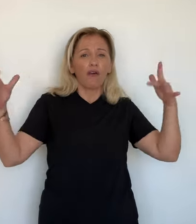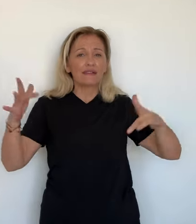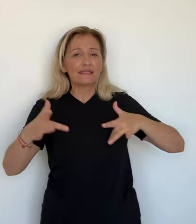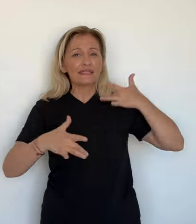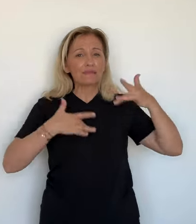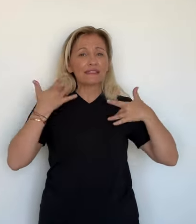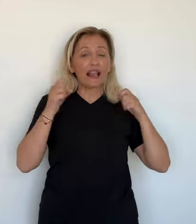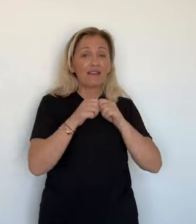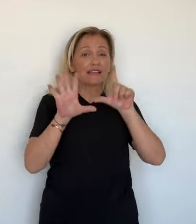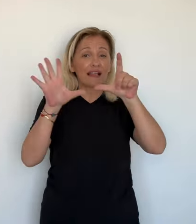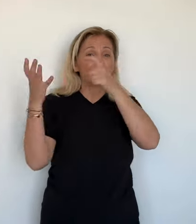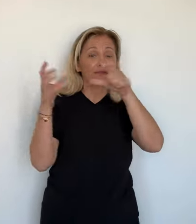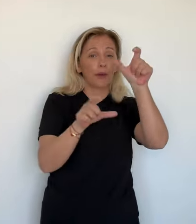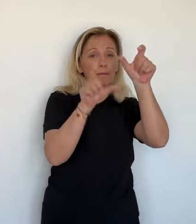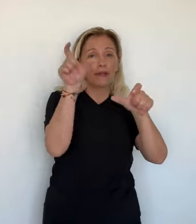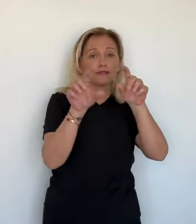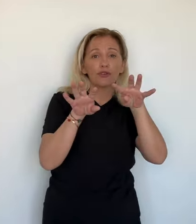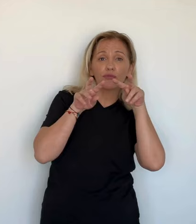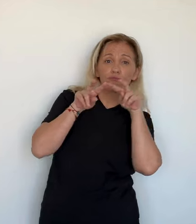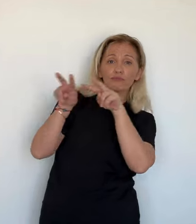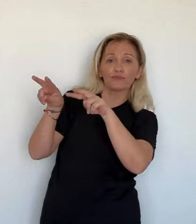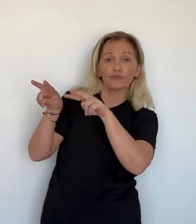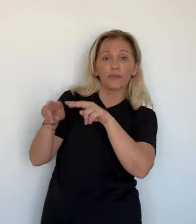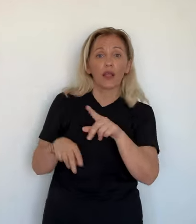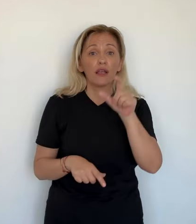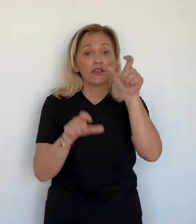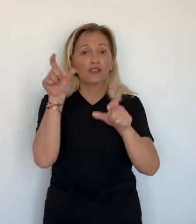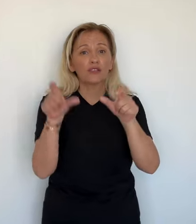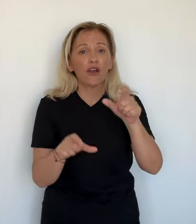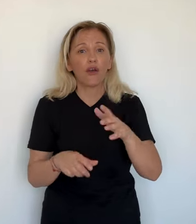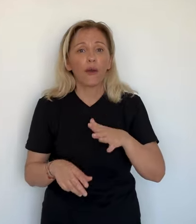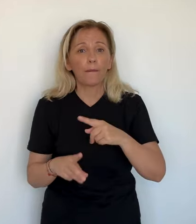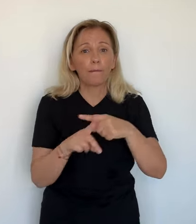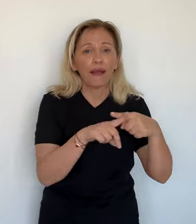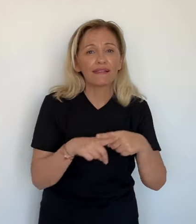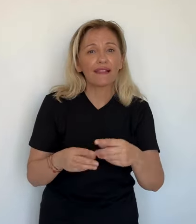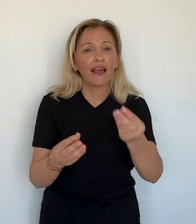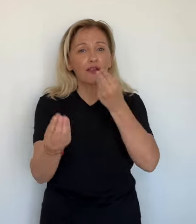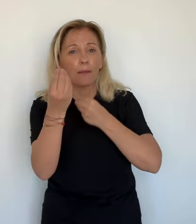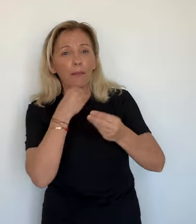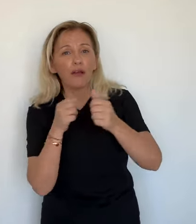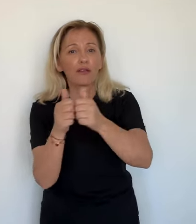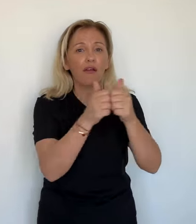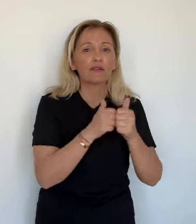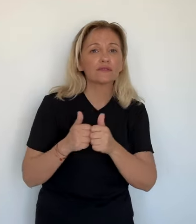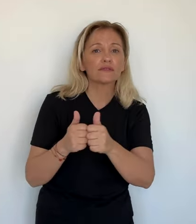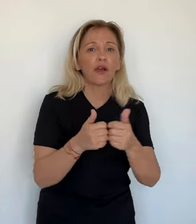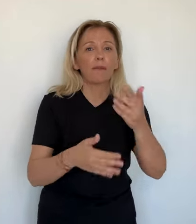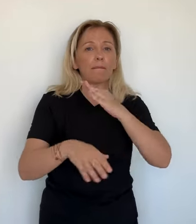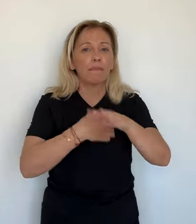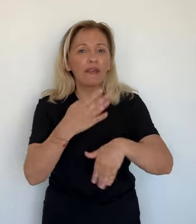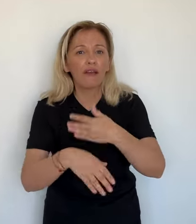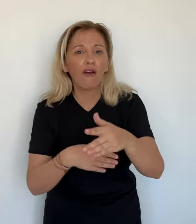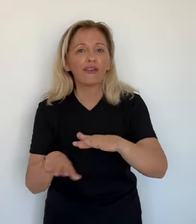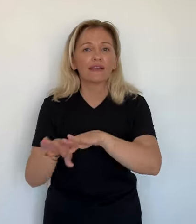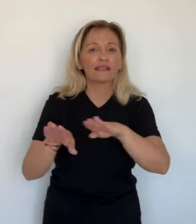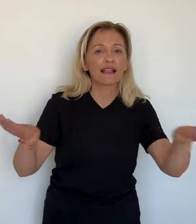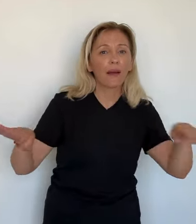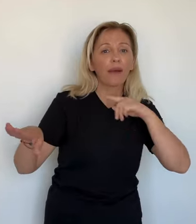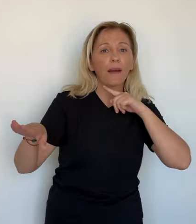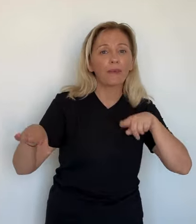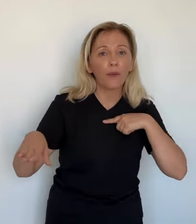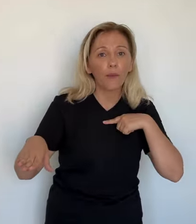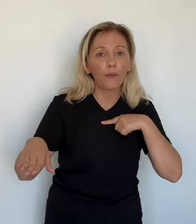Beaucoup besoin de convivialité. L'Euro de foot, on y rassemble 700-800 personnes. On y a fait notre grand spectacle dimanche soir, 700 personnes devant. On